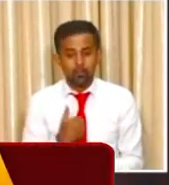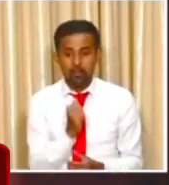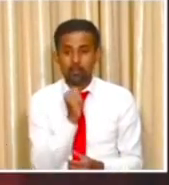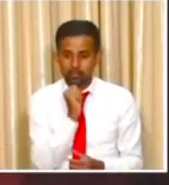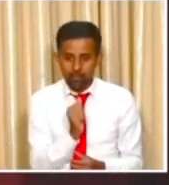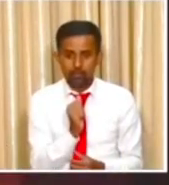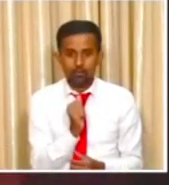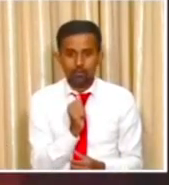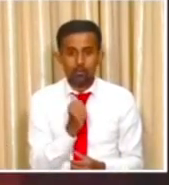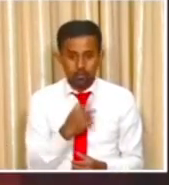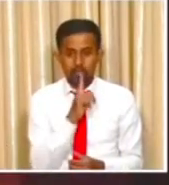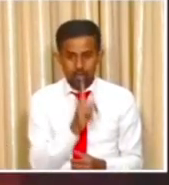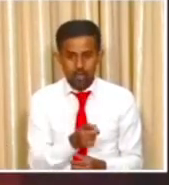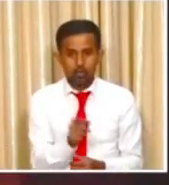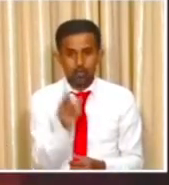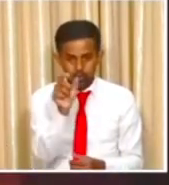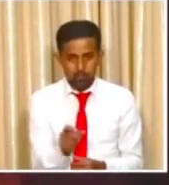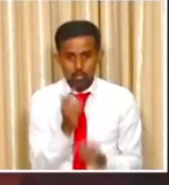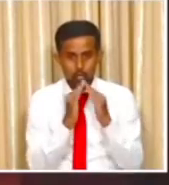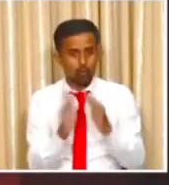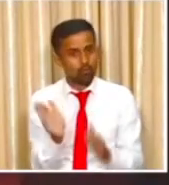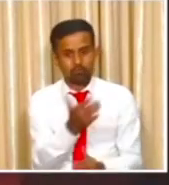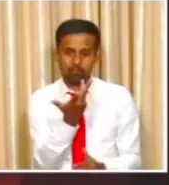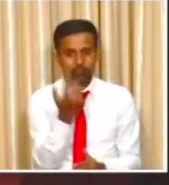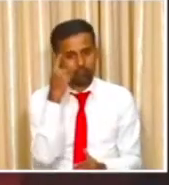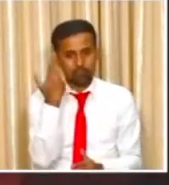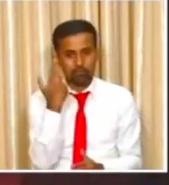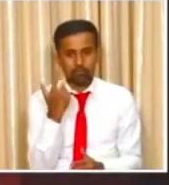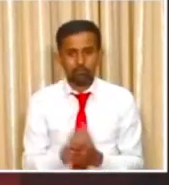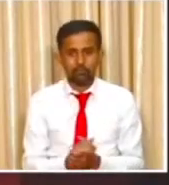मम सत्य दत्त न मम के उपतुमा पासल नोयांडति